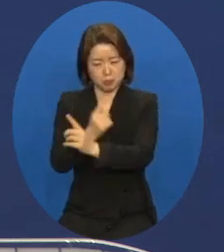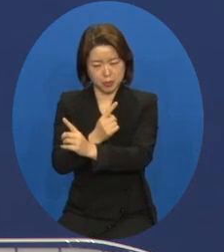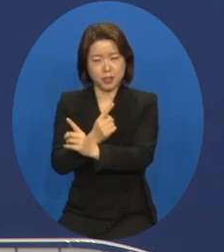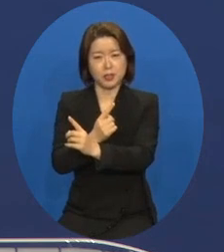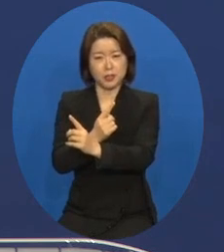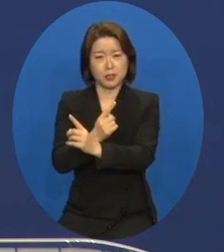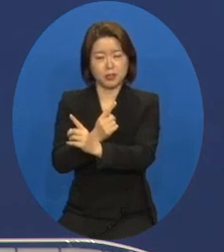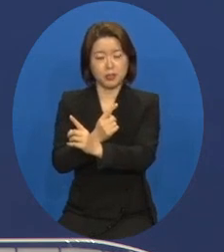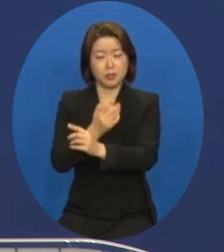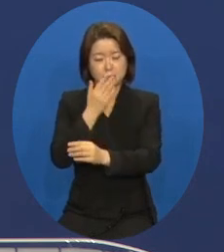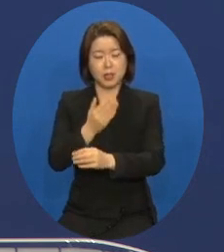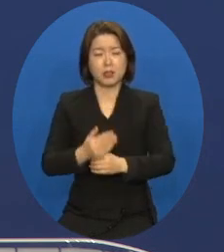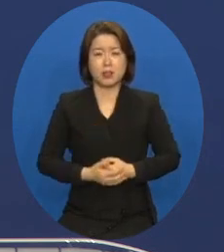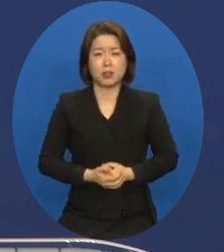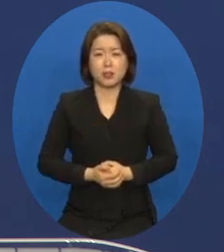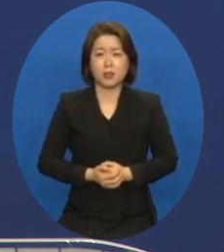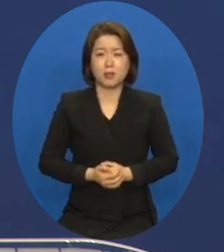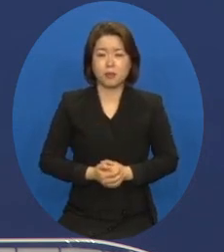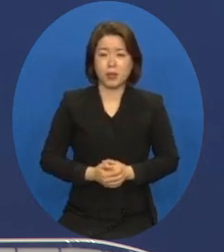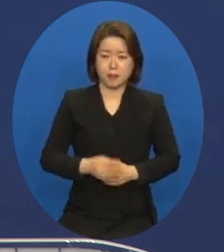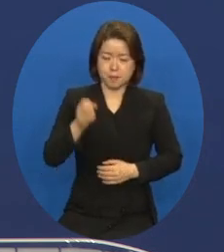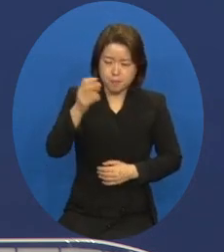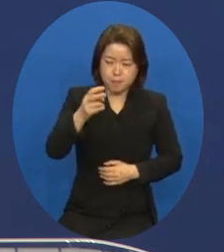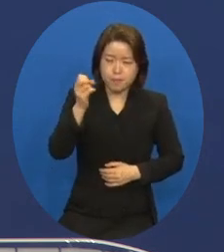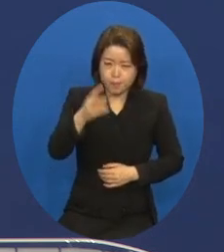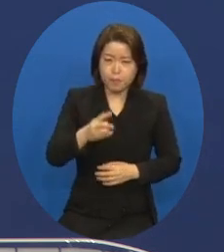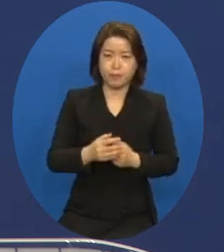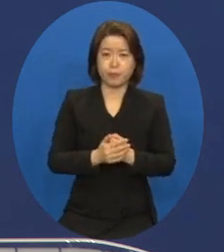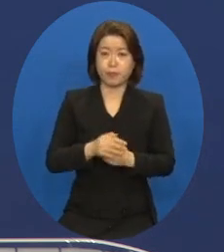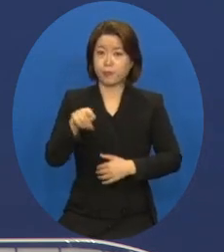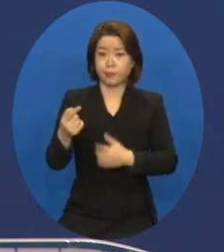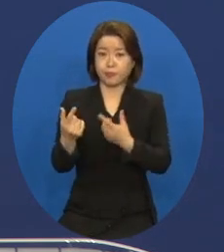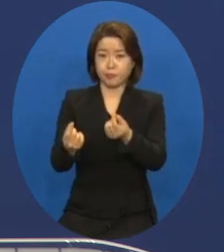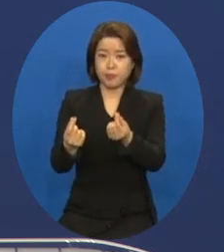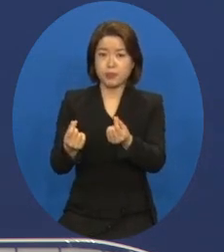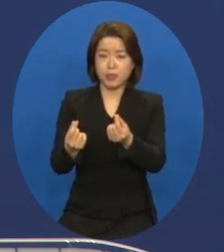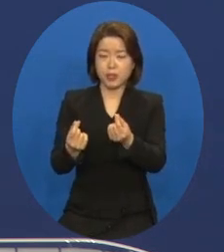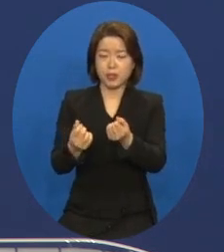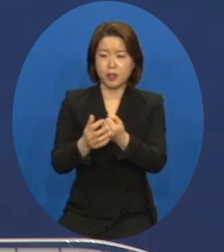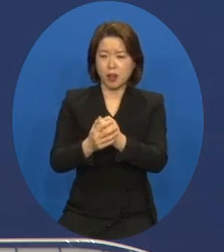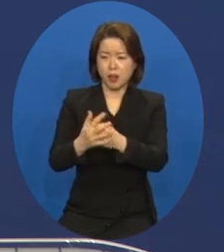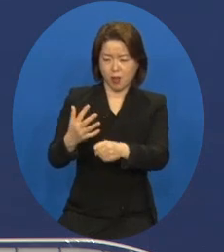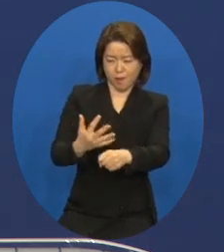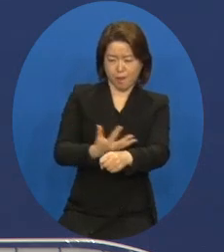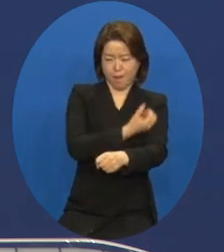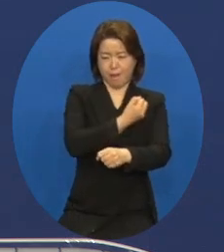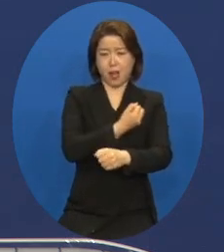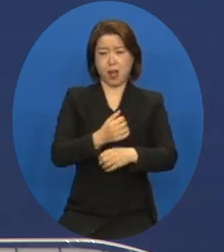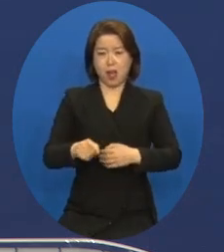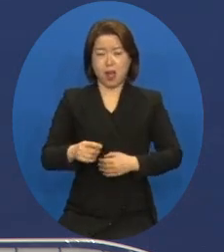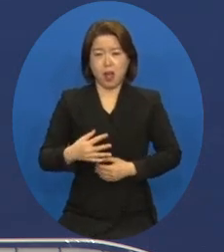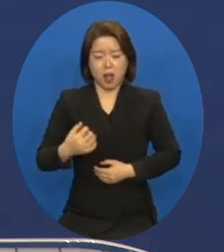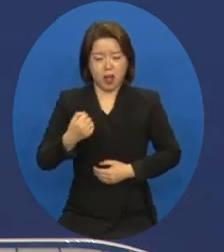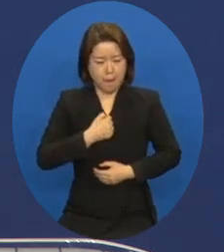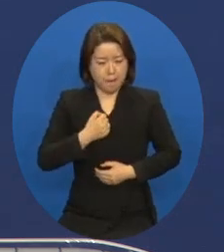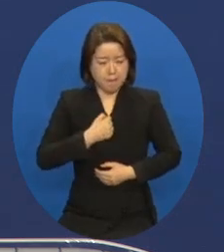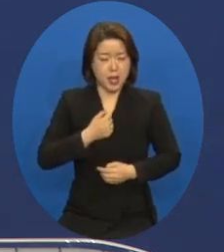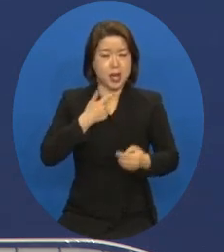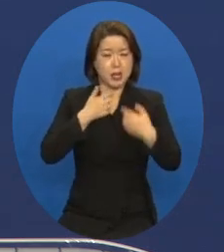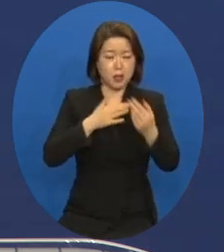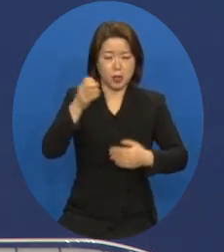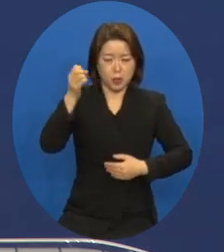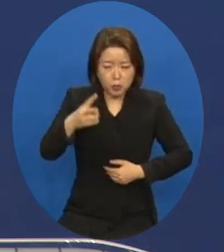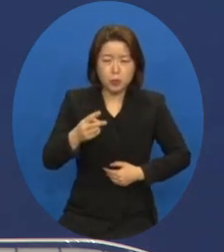과언이 아닙니다 그리고 수시로 그런 겉잡을 수 없는 애 통학을 경험하고 또